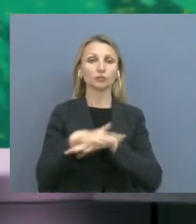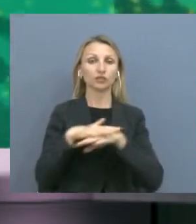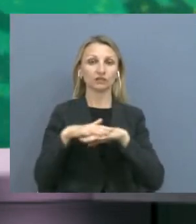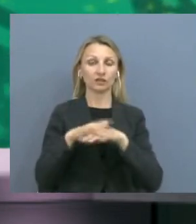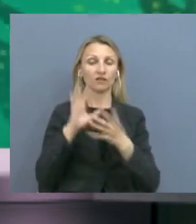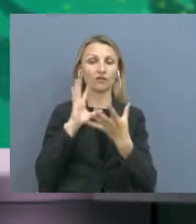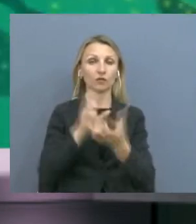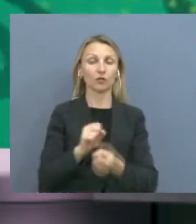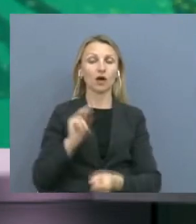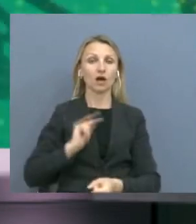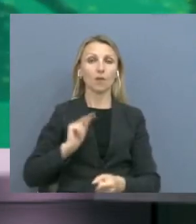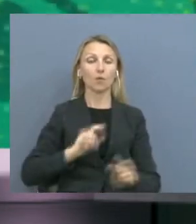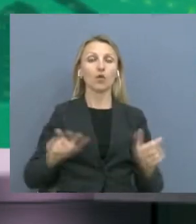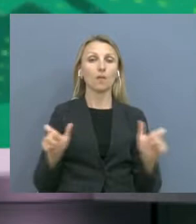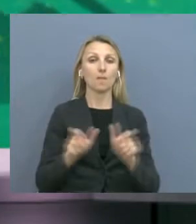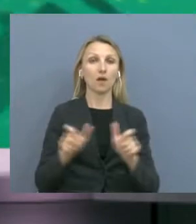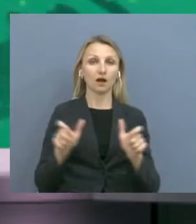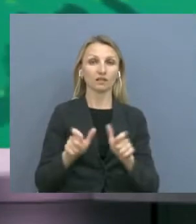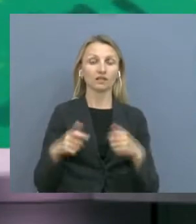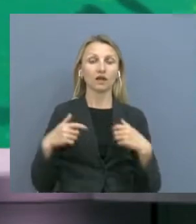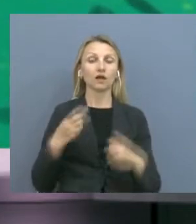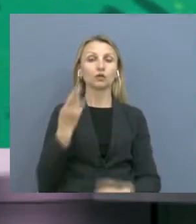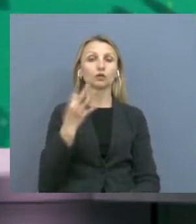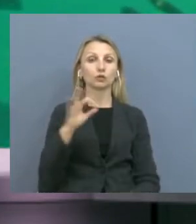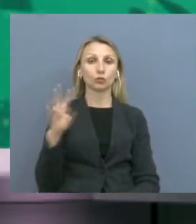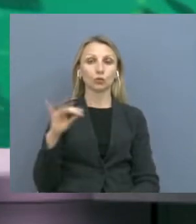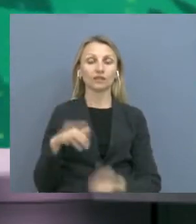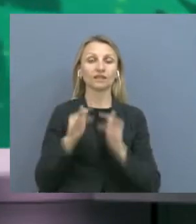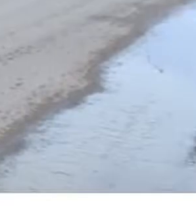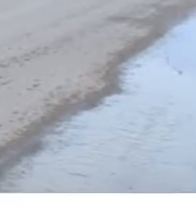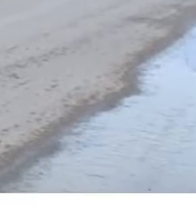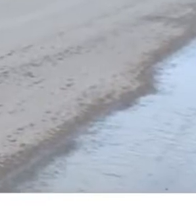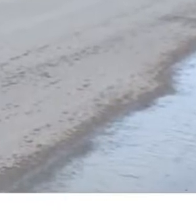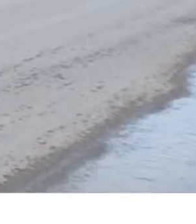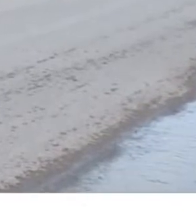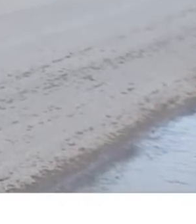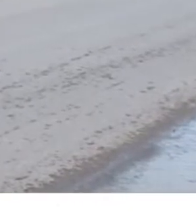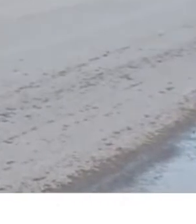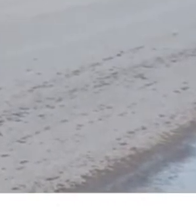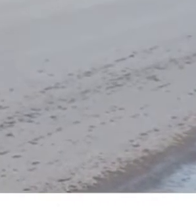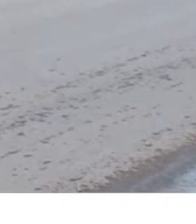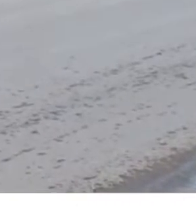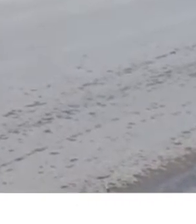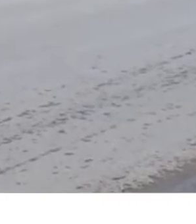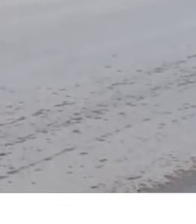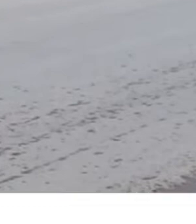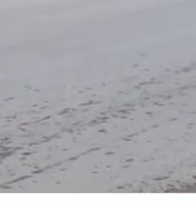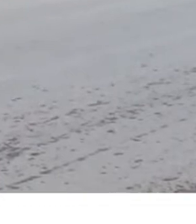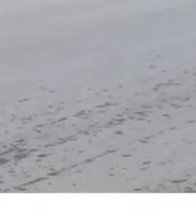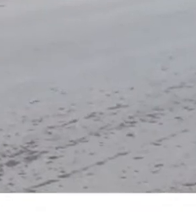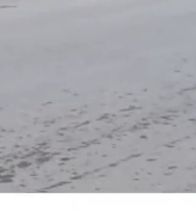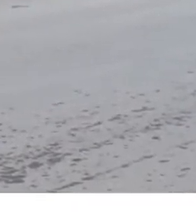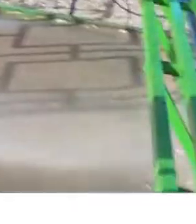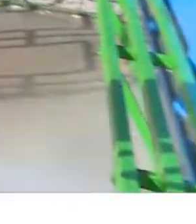транспорта, работы магазинов, объектов обслуживания населения, детских садов. На сегодняшний день более 20 тысяч